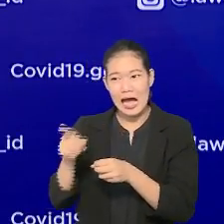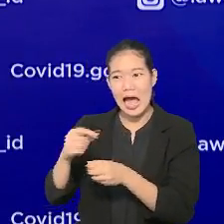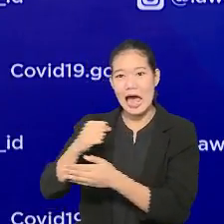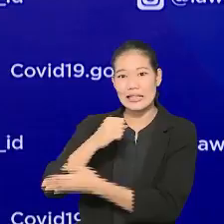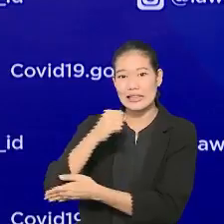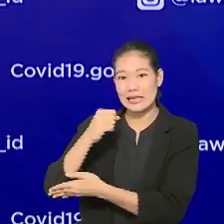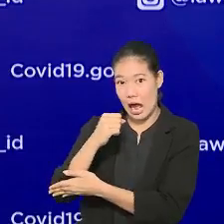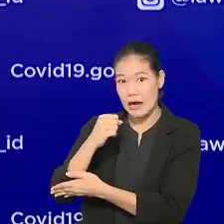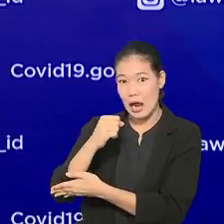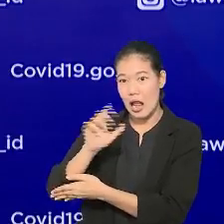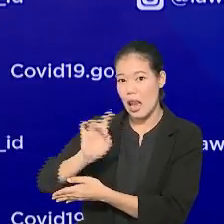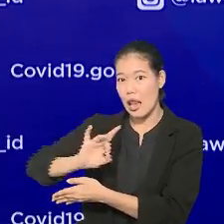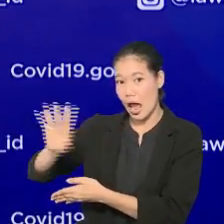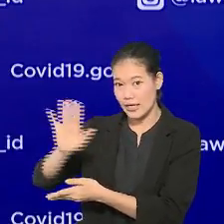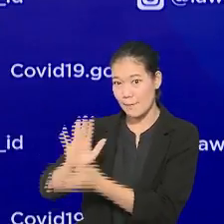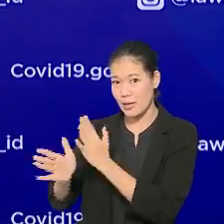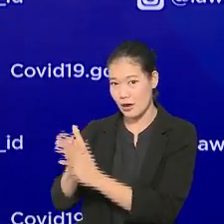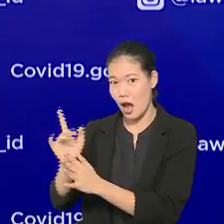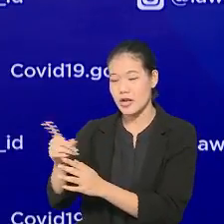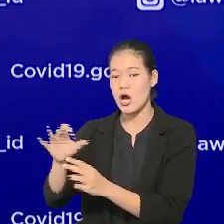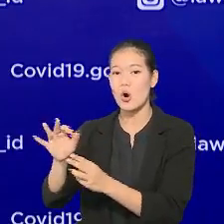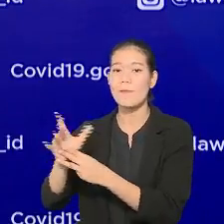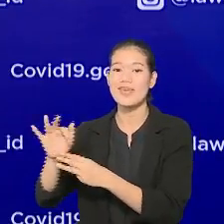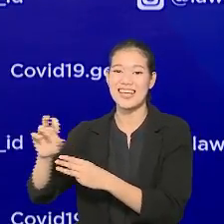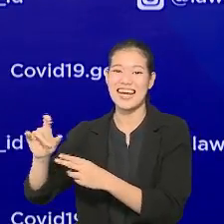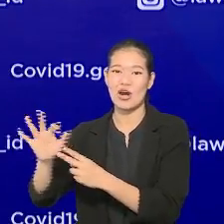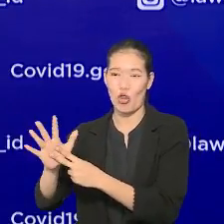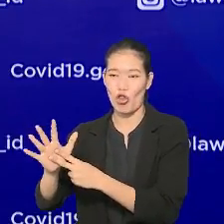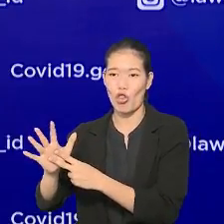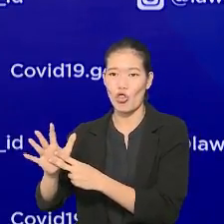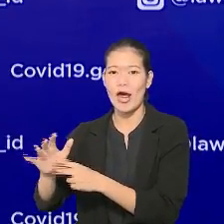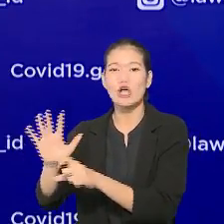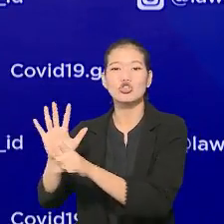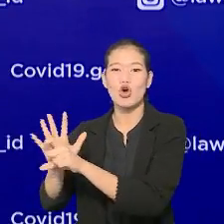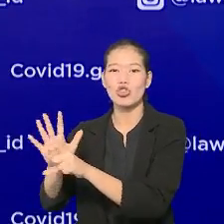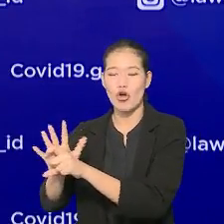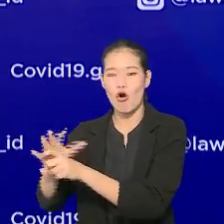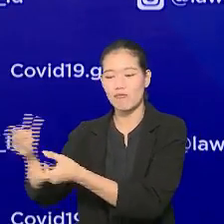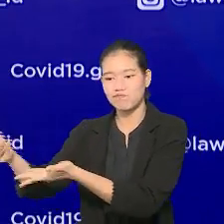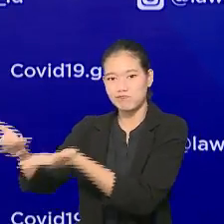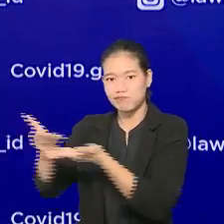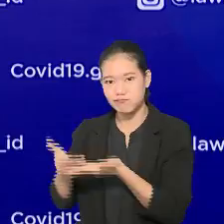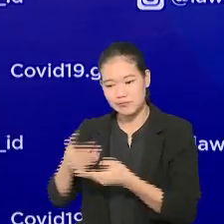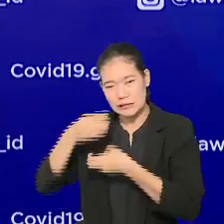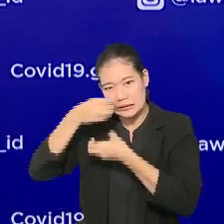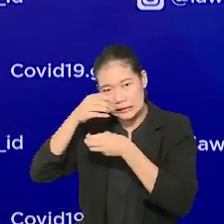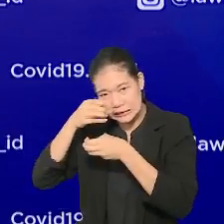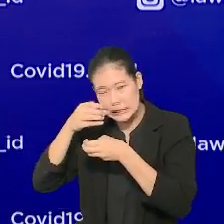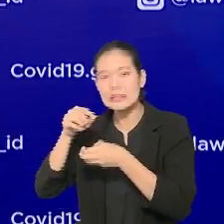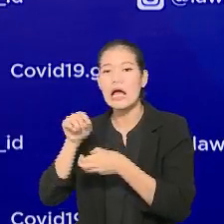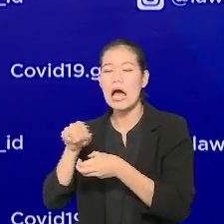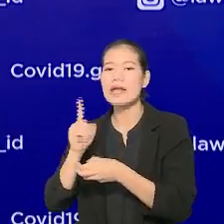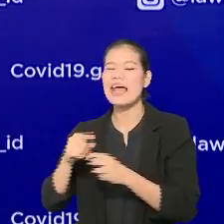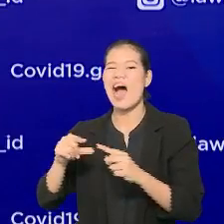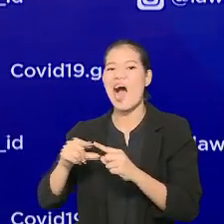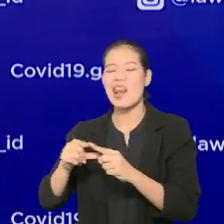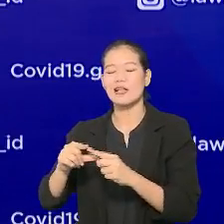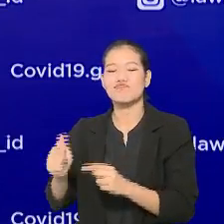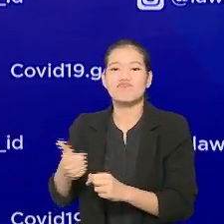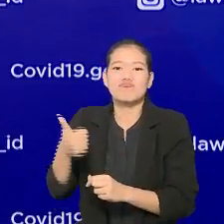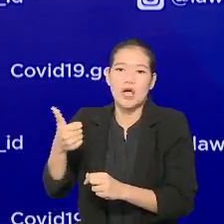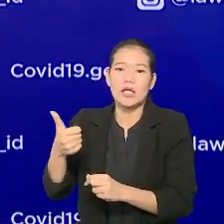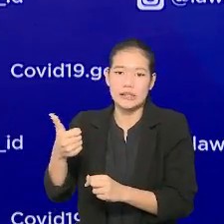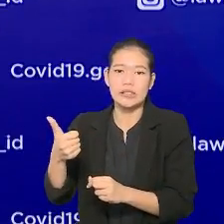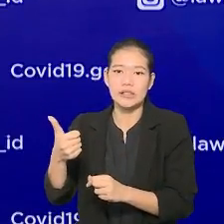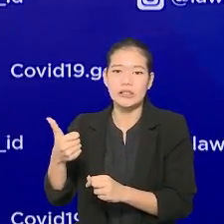yang mengalami penularan varian Omikron dengan menggunakan reagen alat testing yang sensitif terhadap berbagai